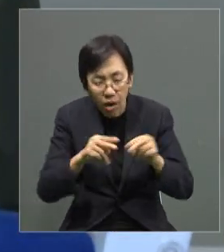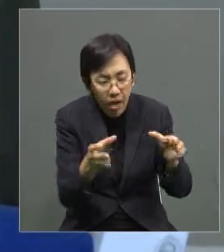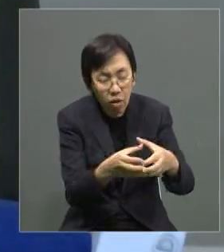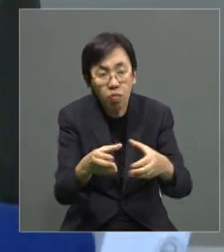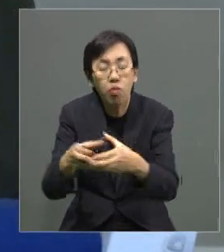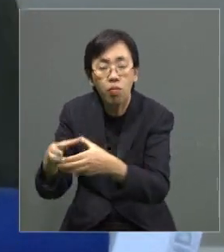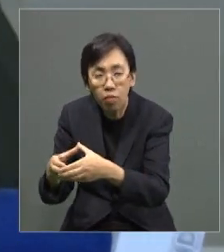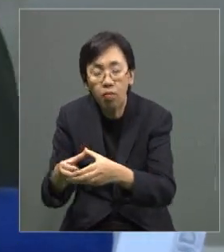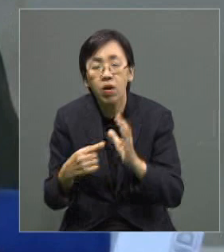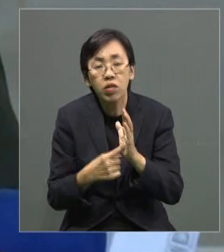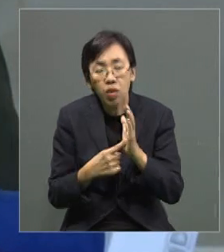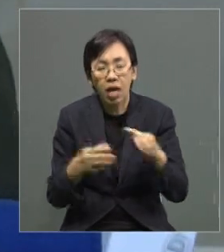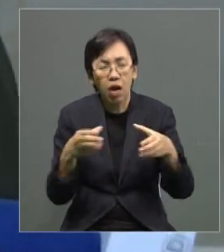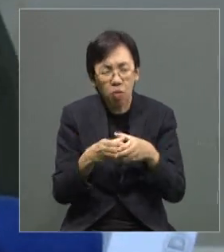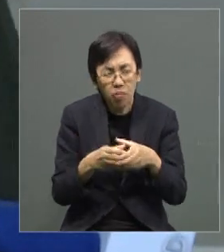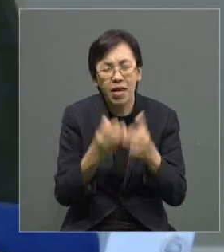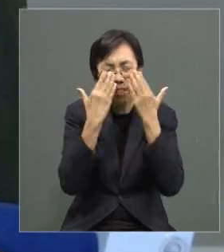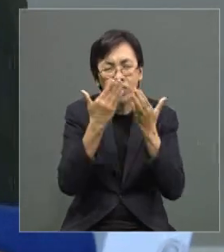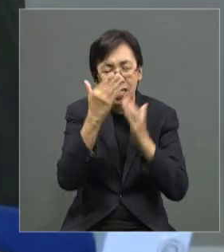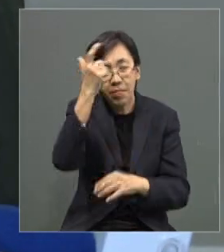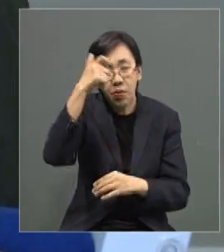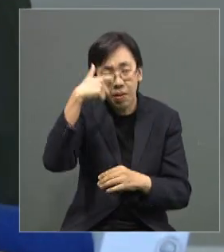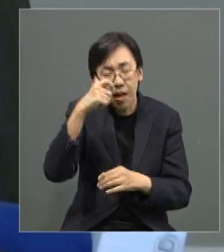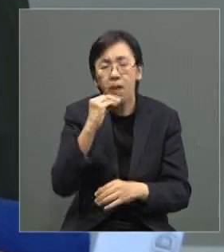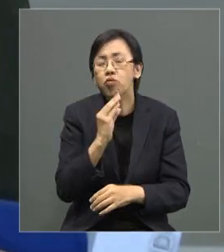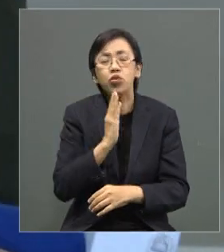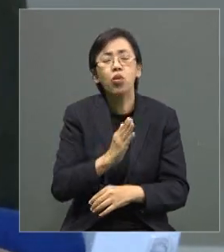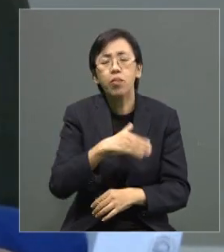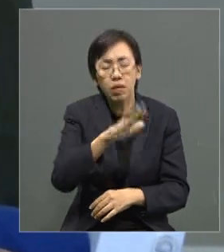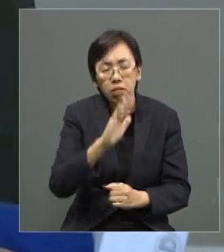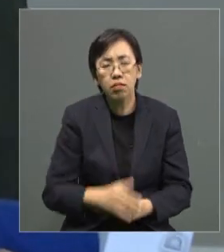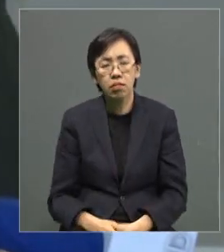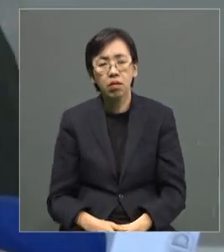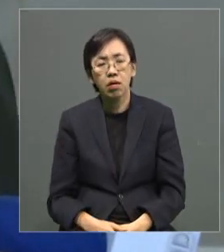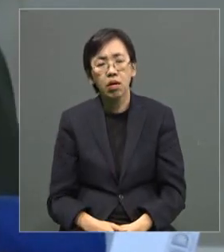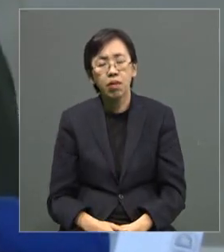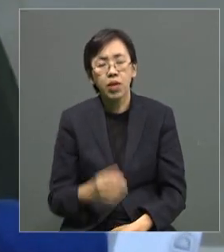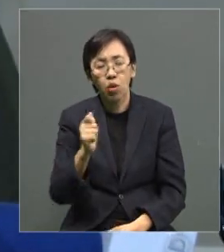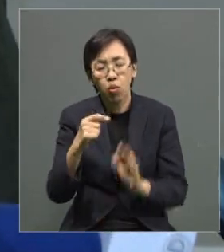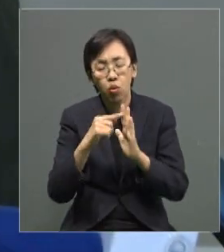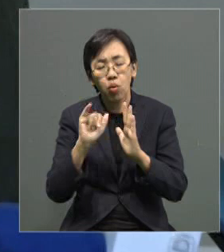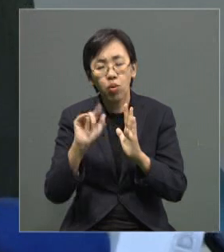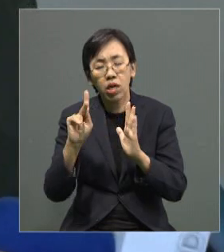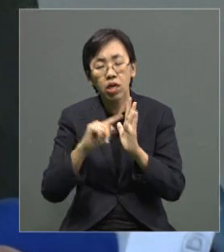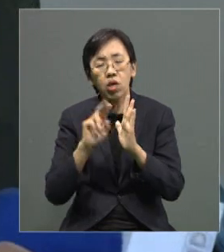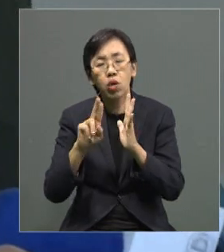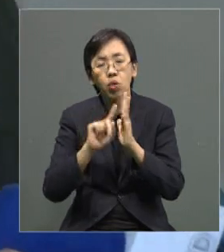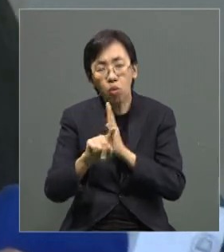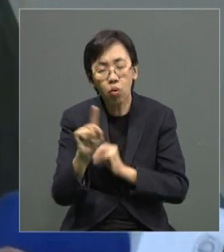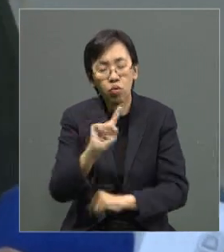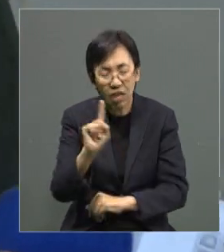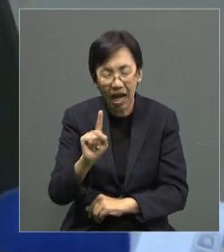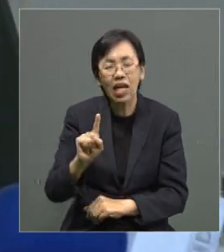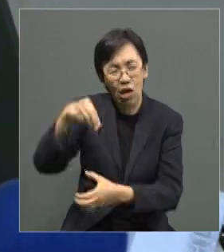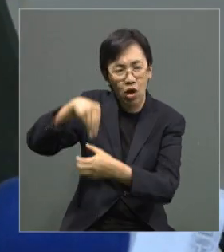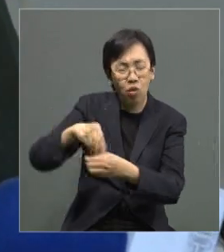ม่ว่าจะเป็นโรฮิงญานะครับพูดกันตรงไปตรงมานะครับก็จะมีอุยกูนะครับที่ยังติดค้างอยู่ที่ตม.น